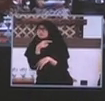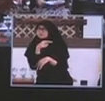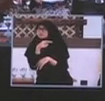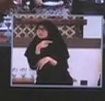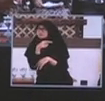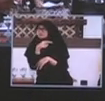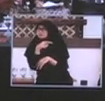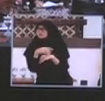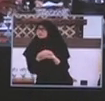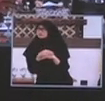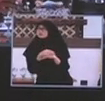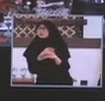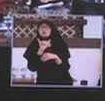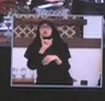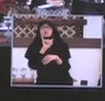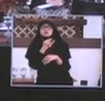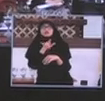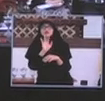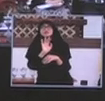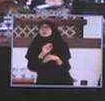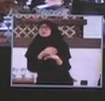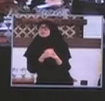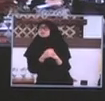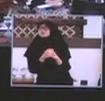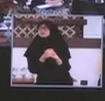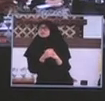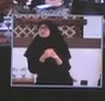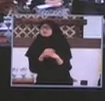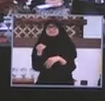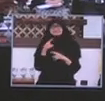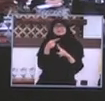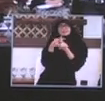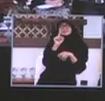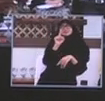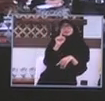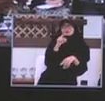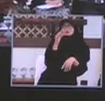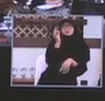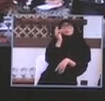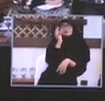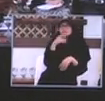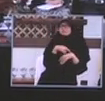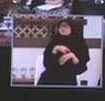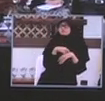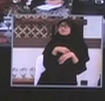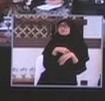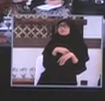Yul, oke. Kami ini kan dari ini, Pak. Kami Dewi Yul. Sama ini belum ada